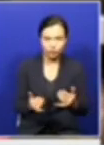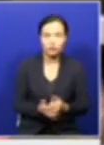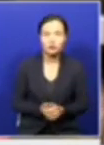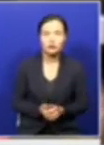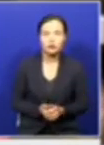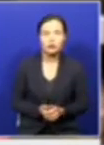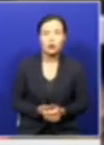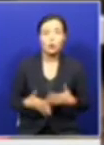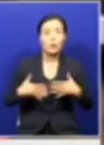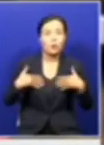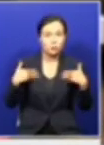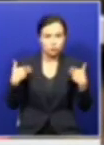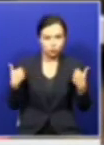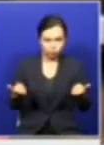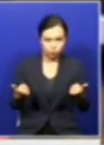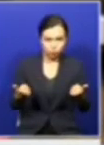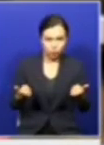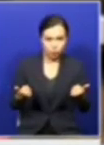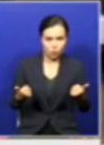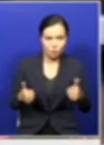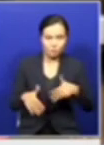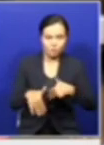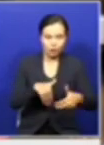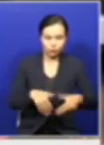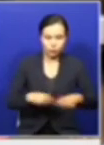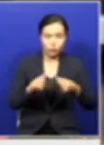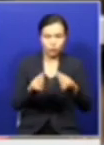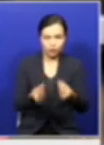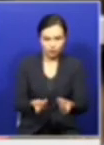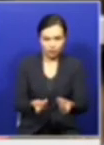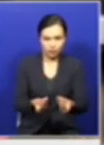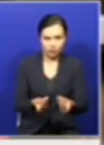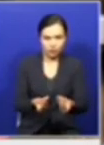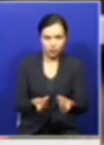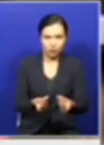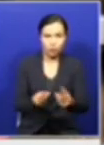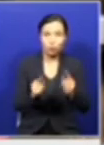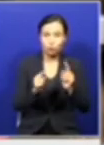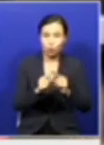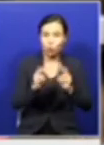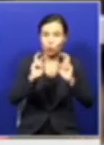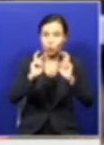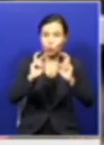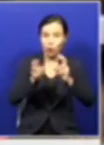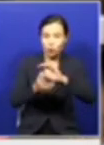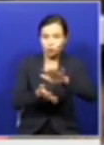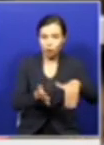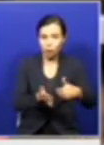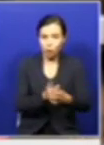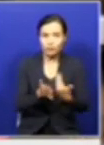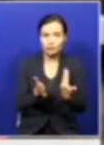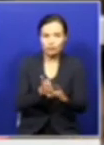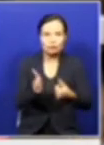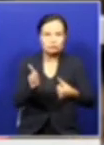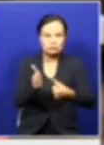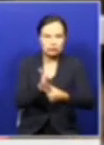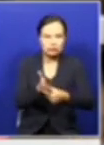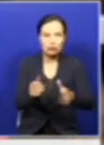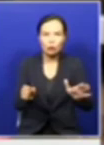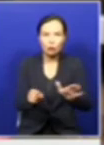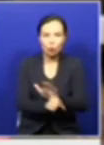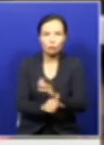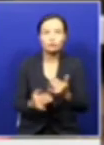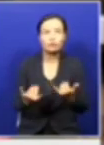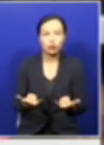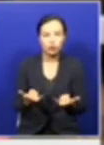ำความสุขกลับมาคืนสู่พี่น้องประชาชนภายใต้ทุกคนที่เป็นหนี้อย่างทั่วหน้าในขณะ